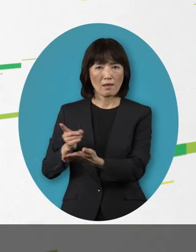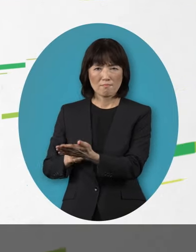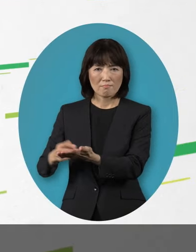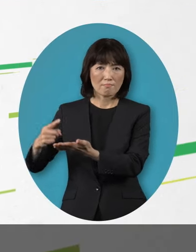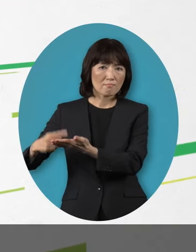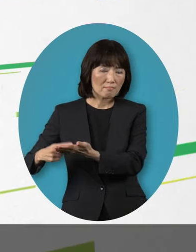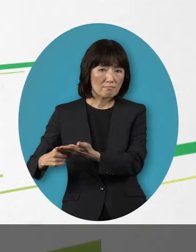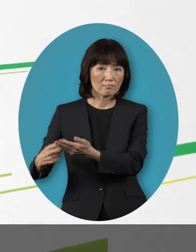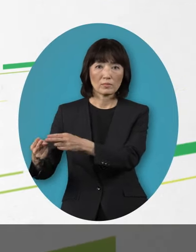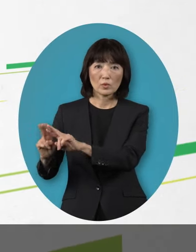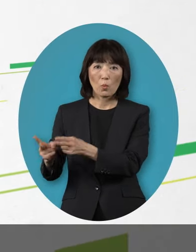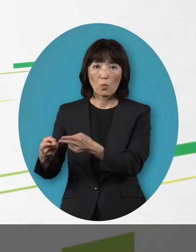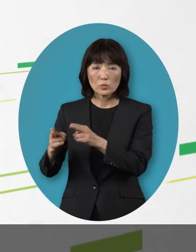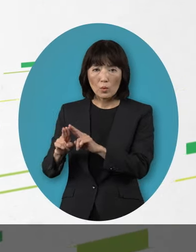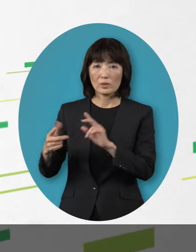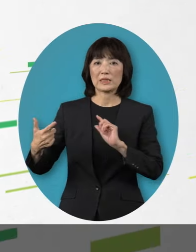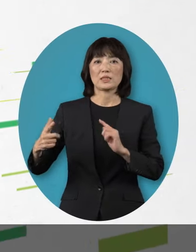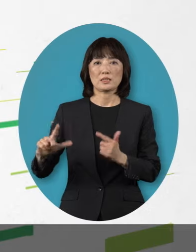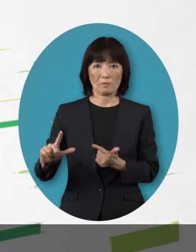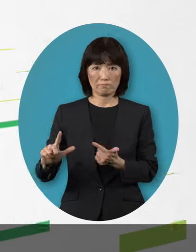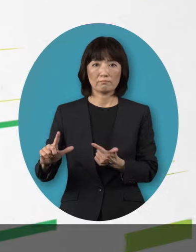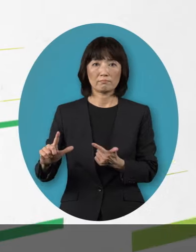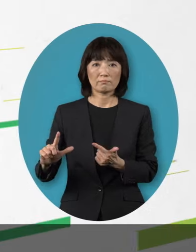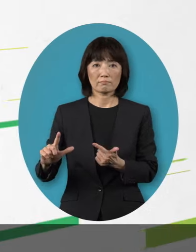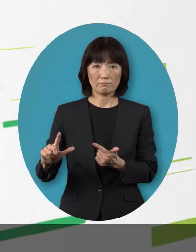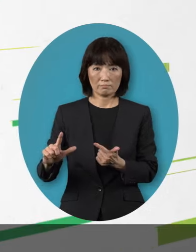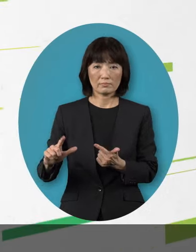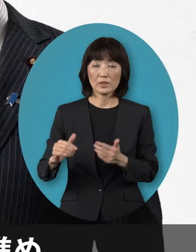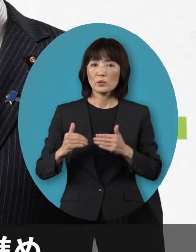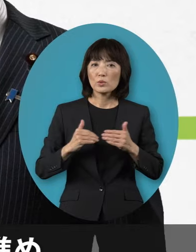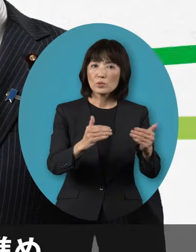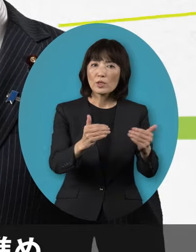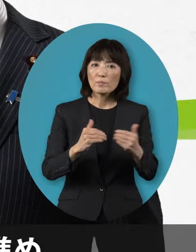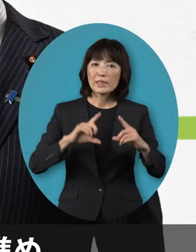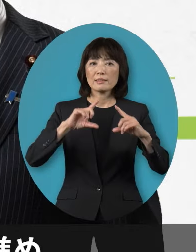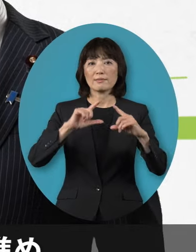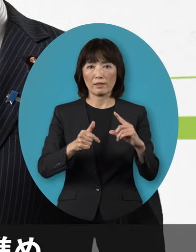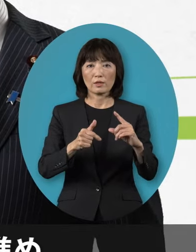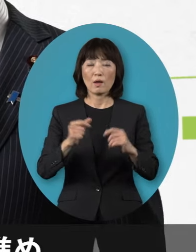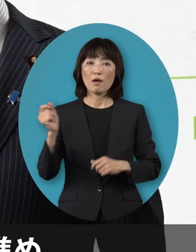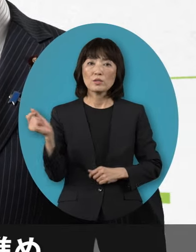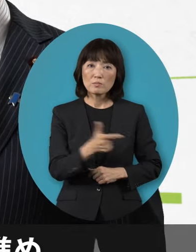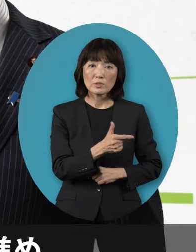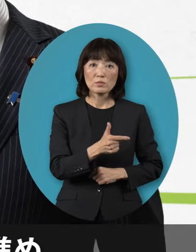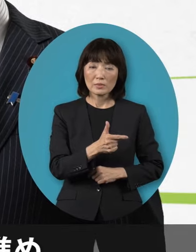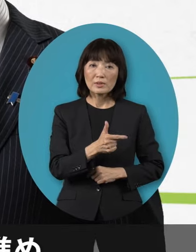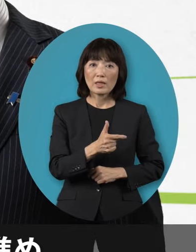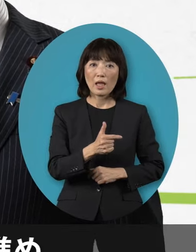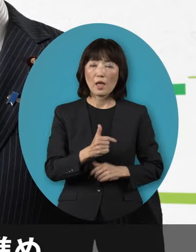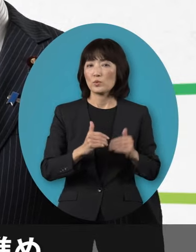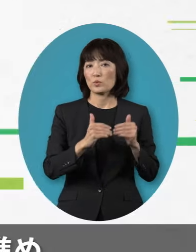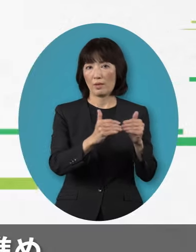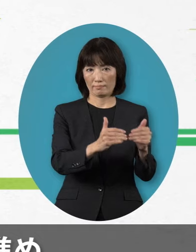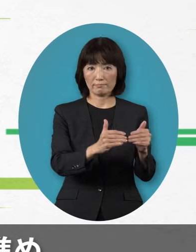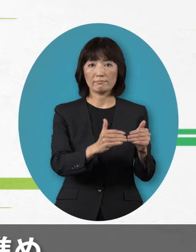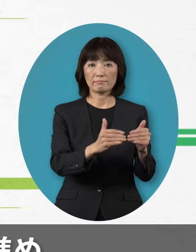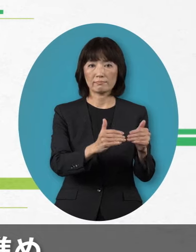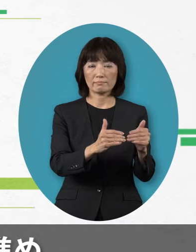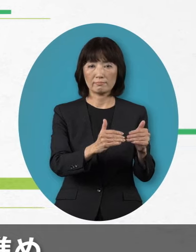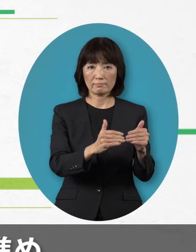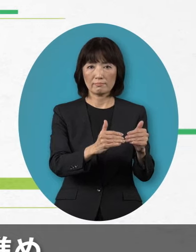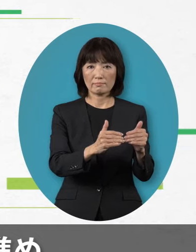ところで足を引っ張り合うような政党とは異なり、進めるべき改革はスピード感を持って前